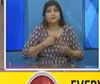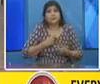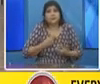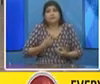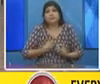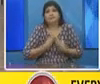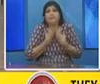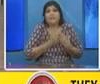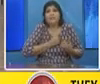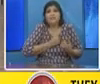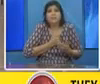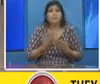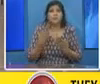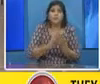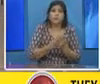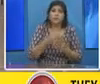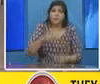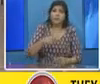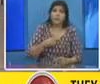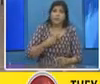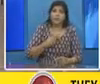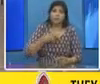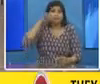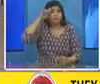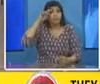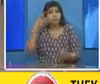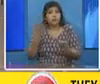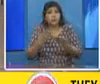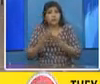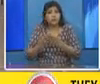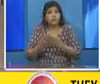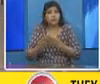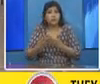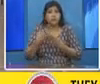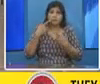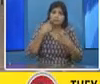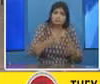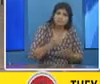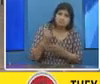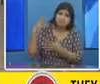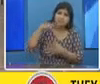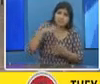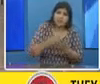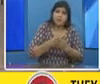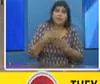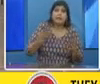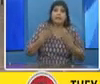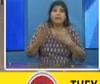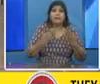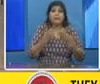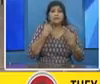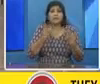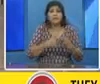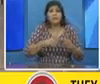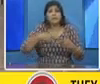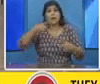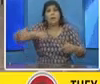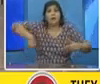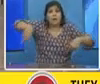कर देती है। यह हमें इस बात का स्मरण कराती है कि कैसे